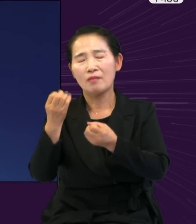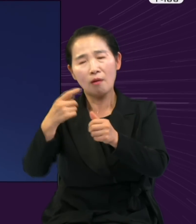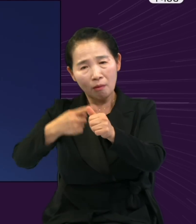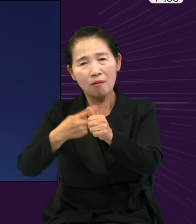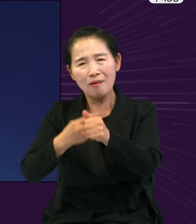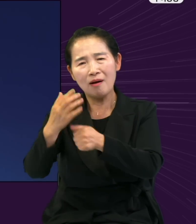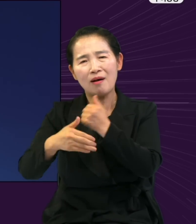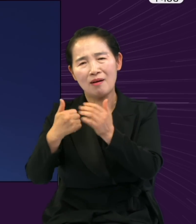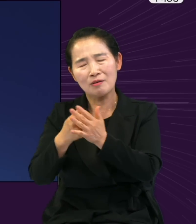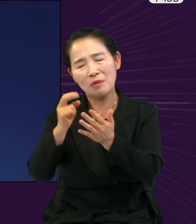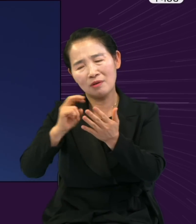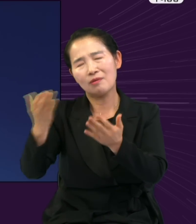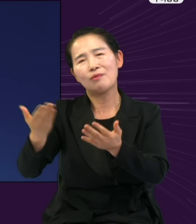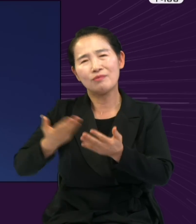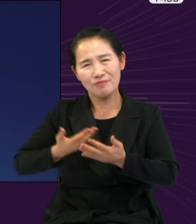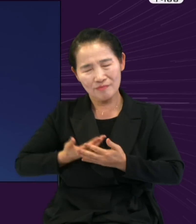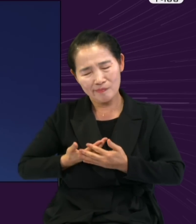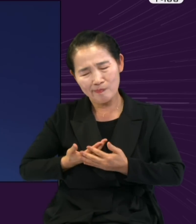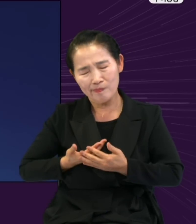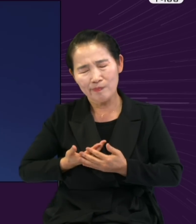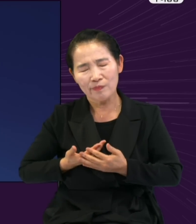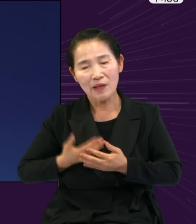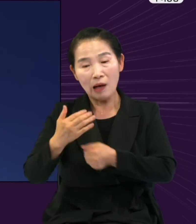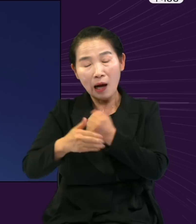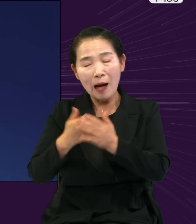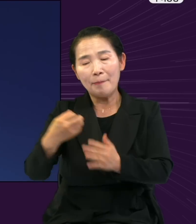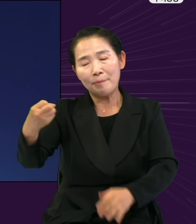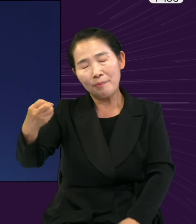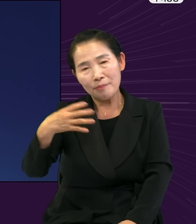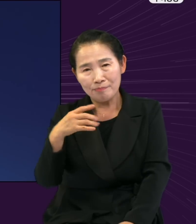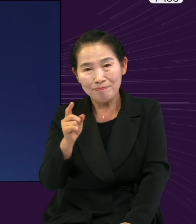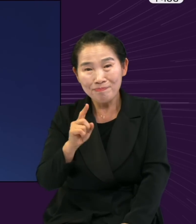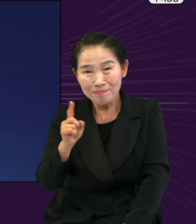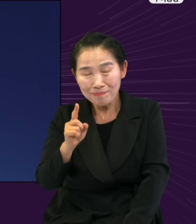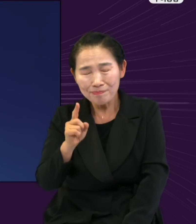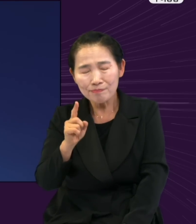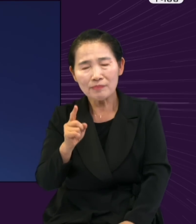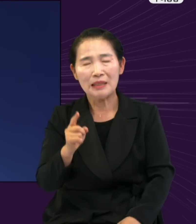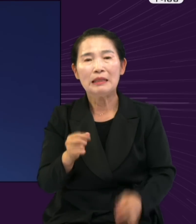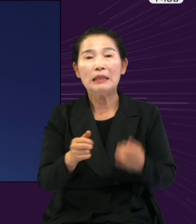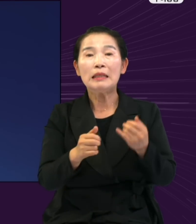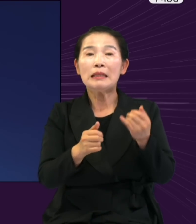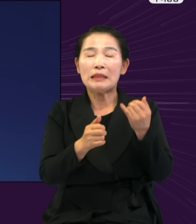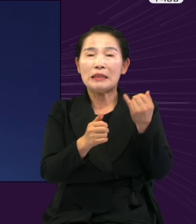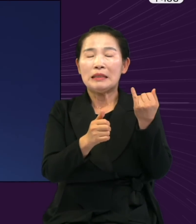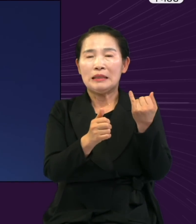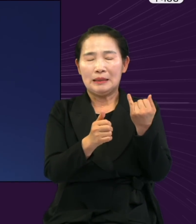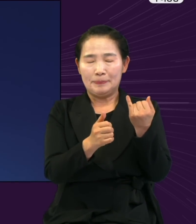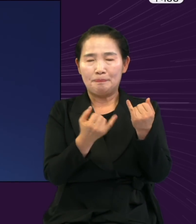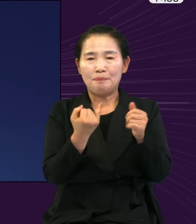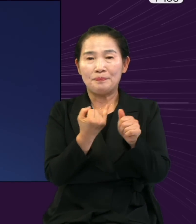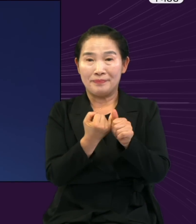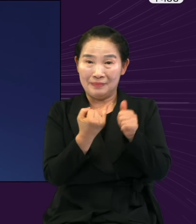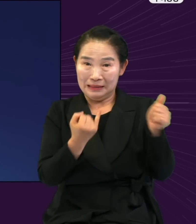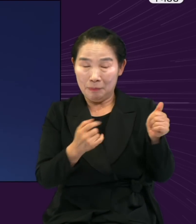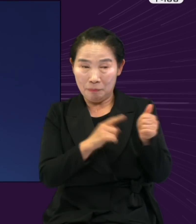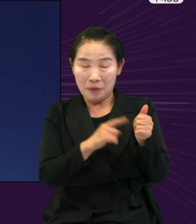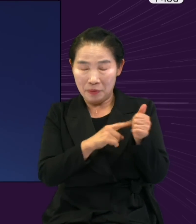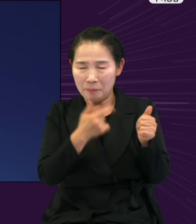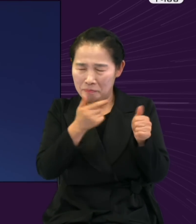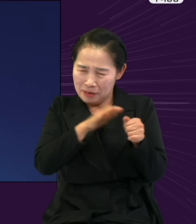그가 너에게 얼마나 소중한 존재인지 내가 안다. 그러나 이제 그를 나에게